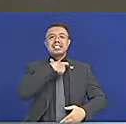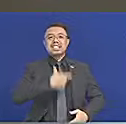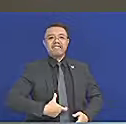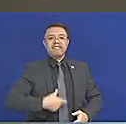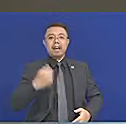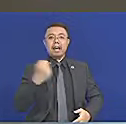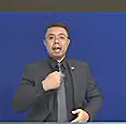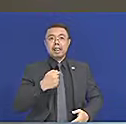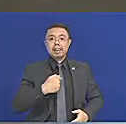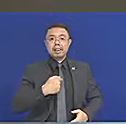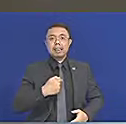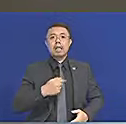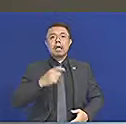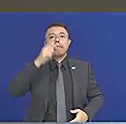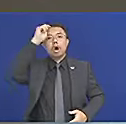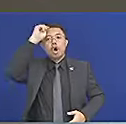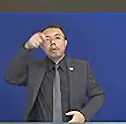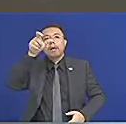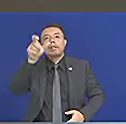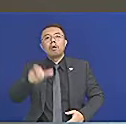perilakunya itu beradab.